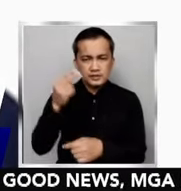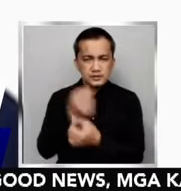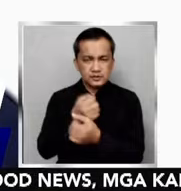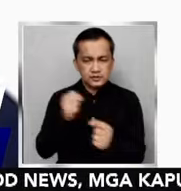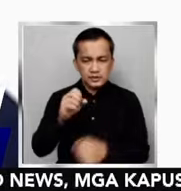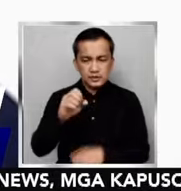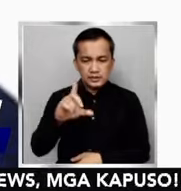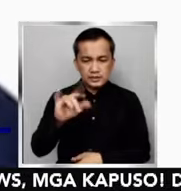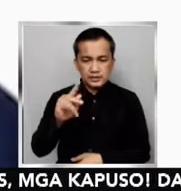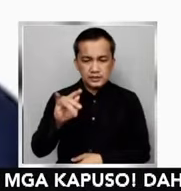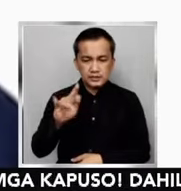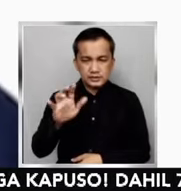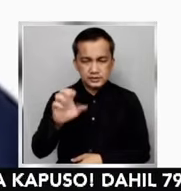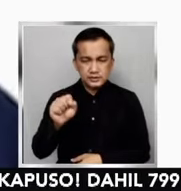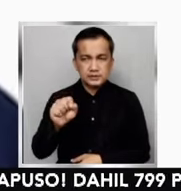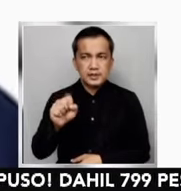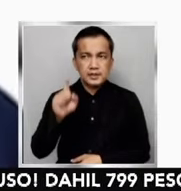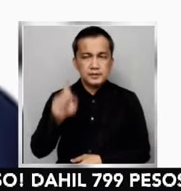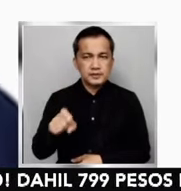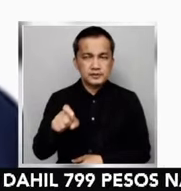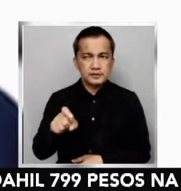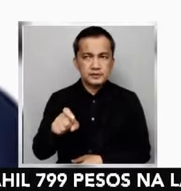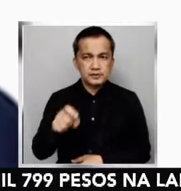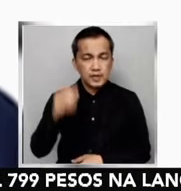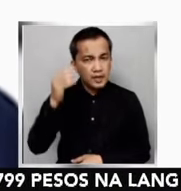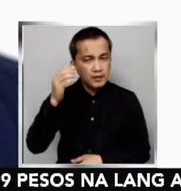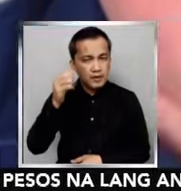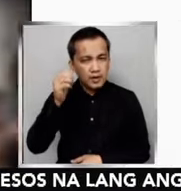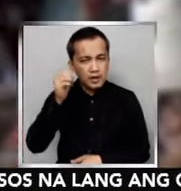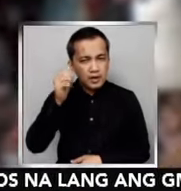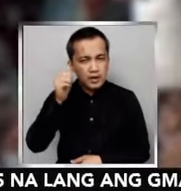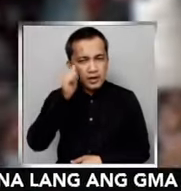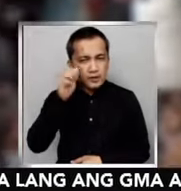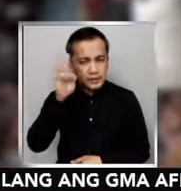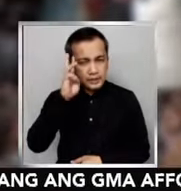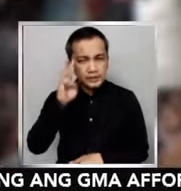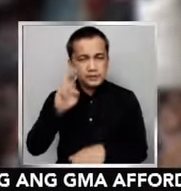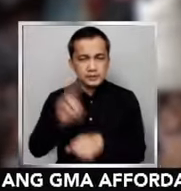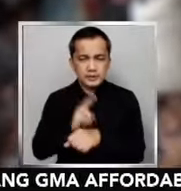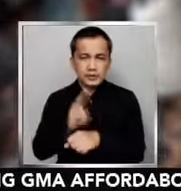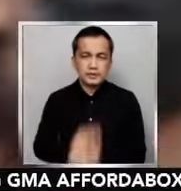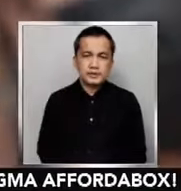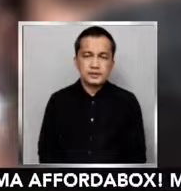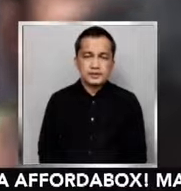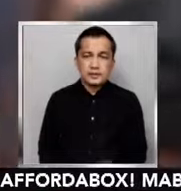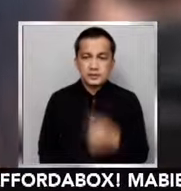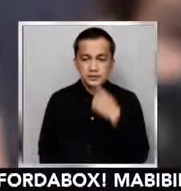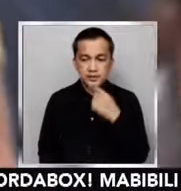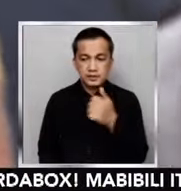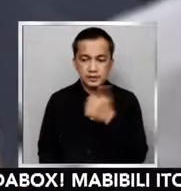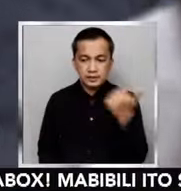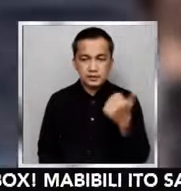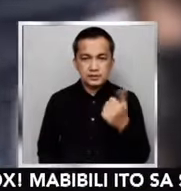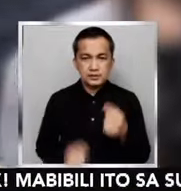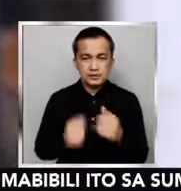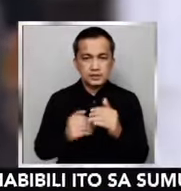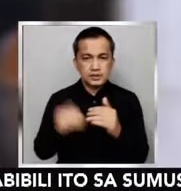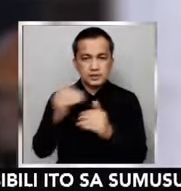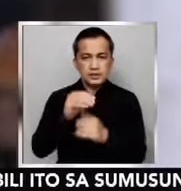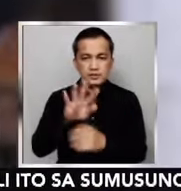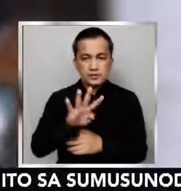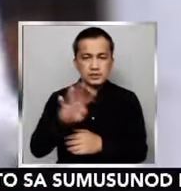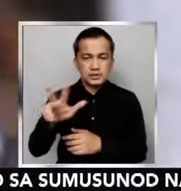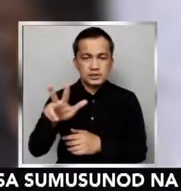na should be mindful ng paggamit sabi naman ng ilan sa mahigit 4 3 million tiktok